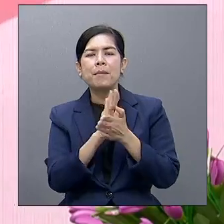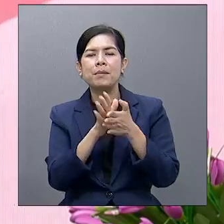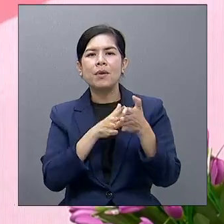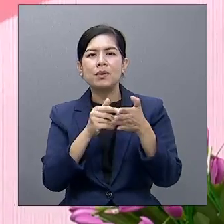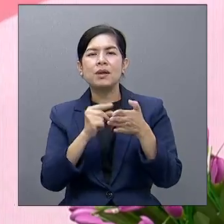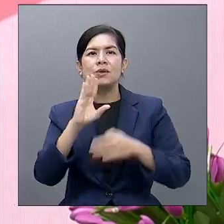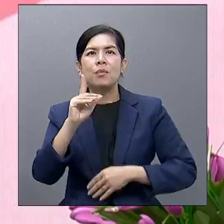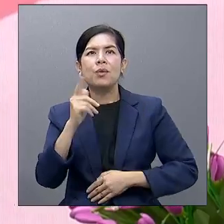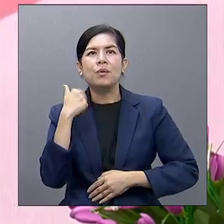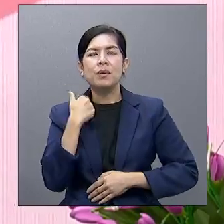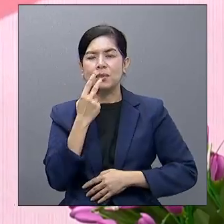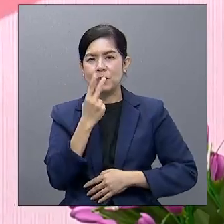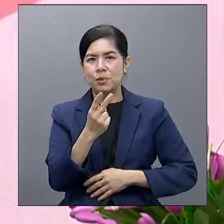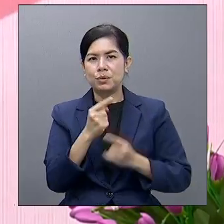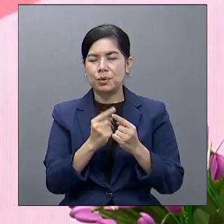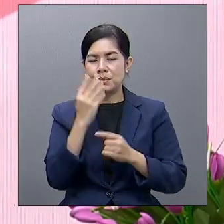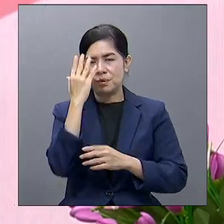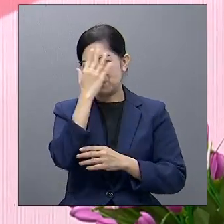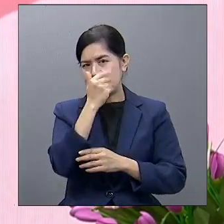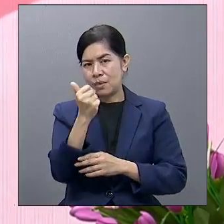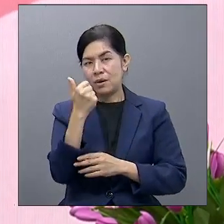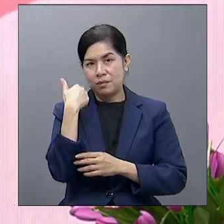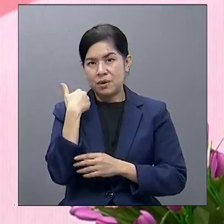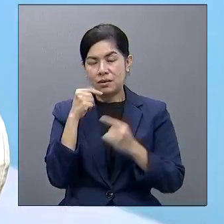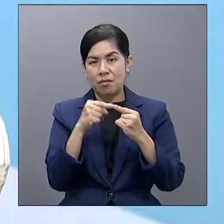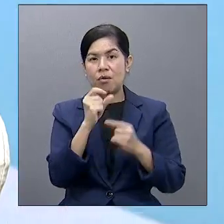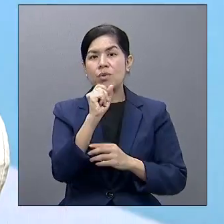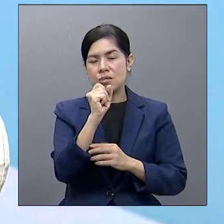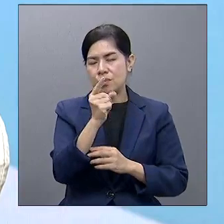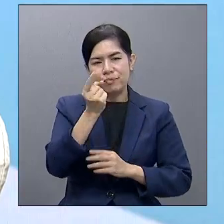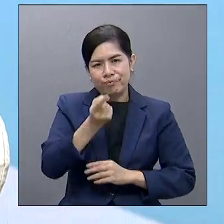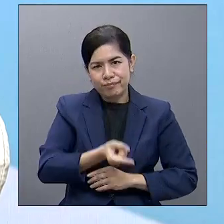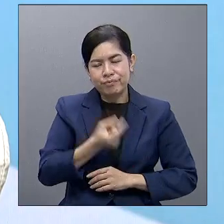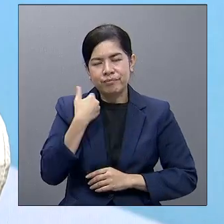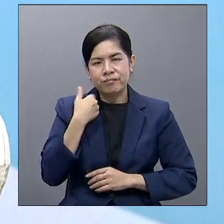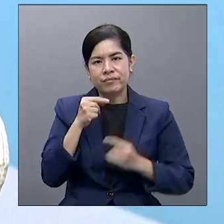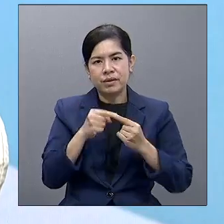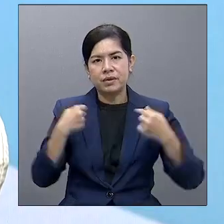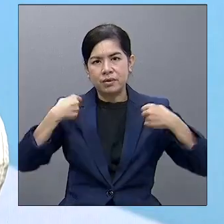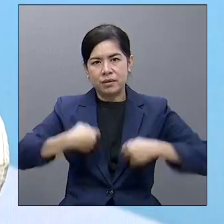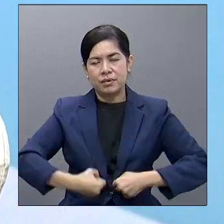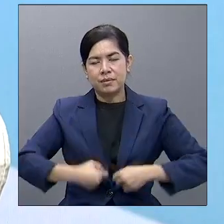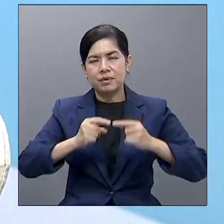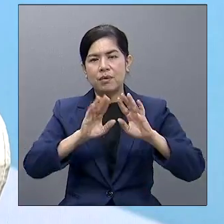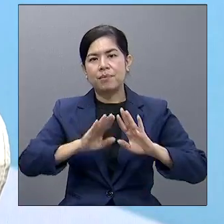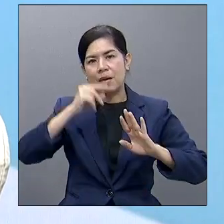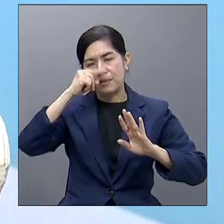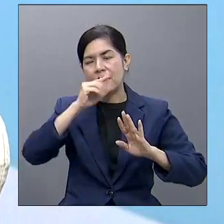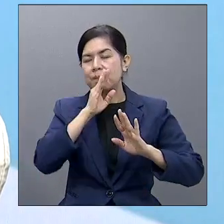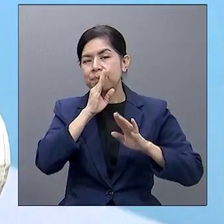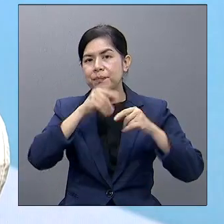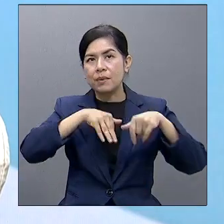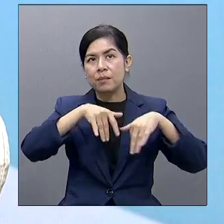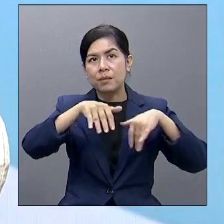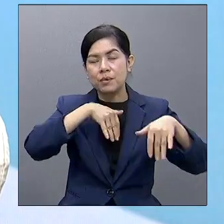ไทยใครใส่ก็สวยคุณผู้ชมก็จะเห็นบรรยากาศแบบนี้ของเราในทุกวันศุกร์นะคะอ่ะหรือว่าถ้าเกิดชุมชนไหนอ่าคุณผู้ชมบางทีเห็น